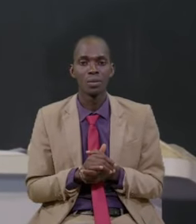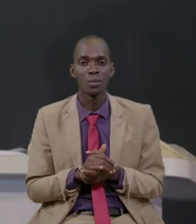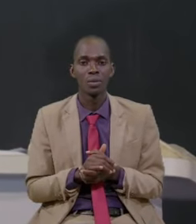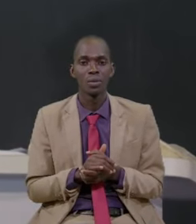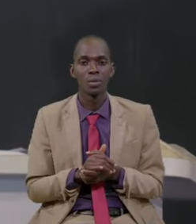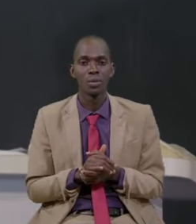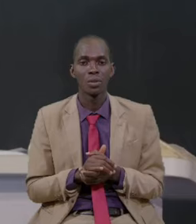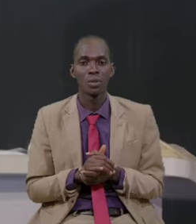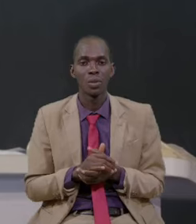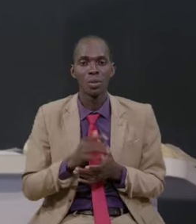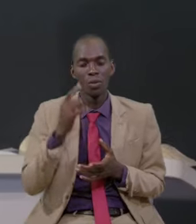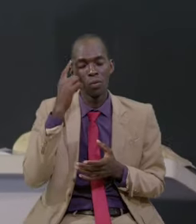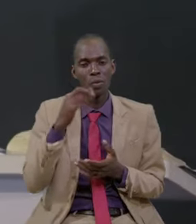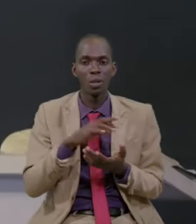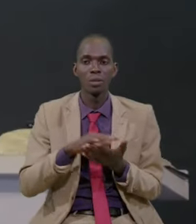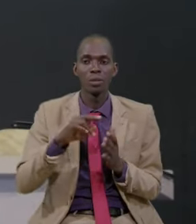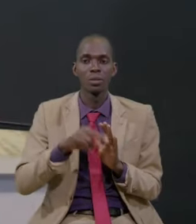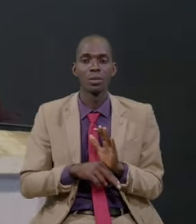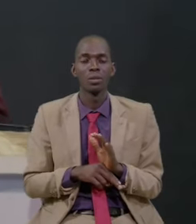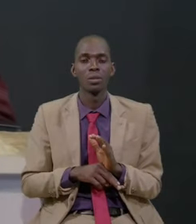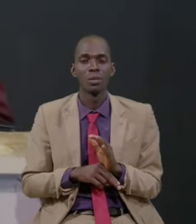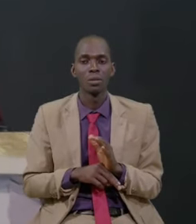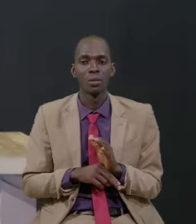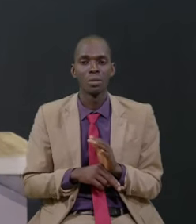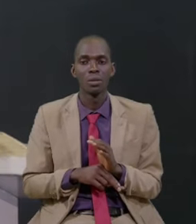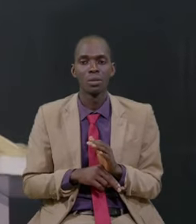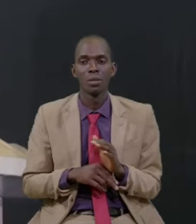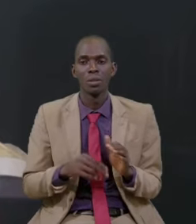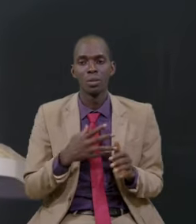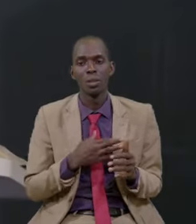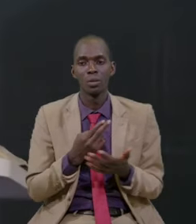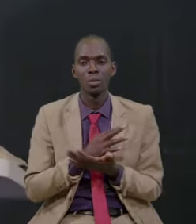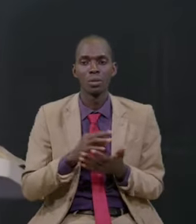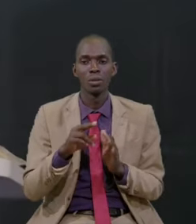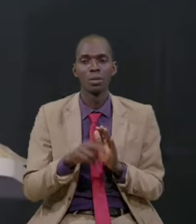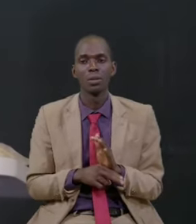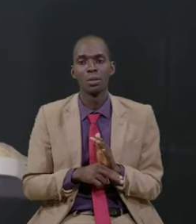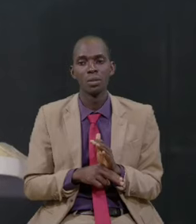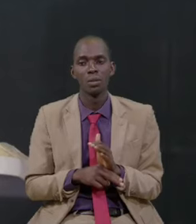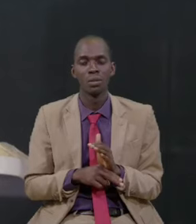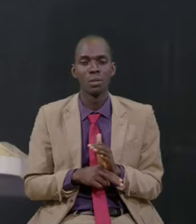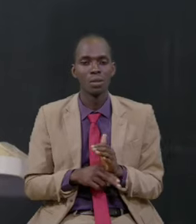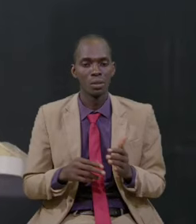pour la justice et la sainteté dans le mode de vie.